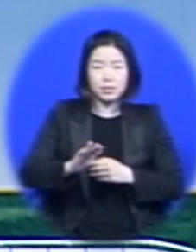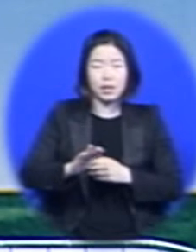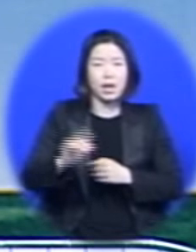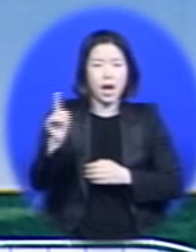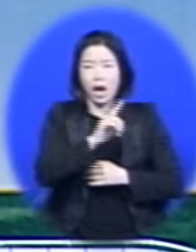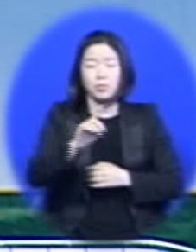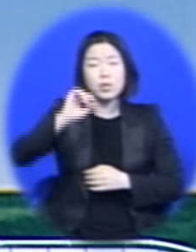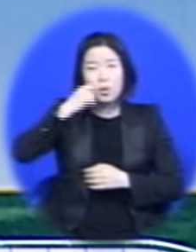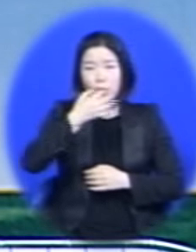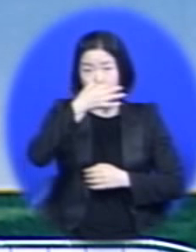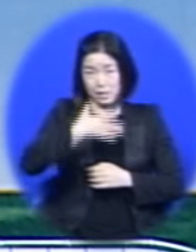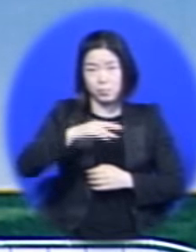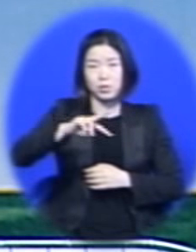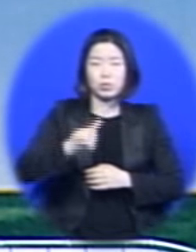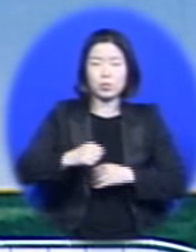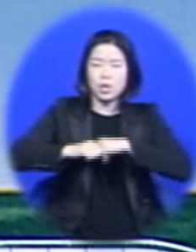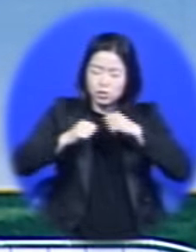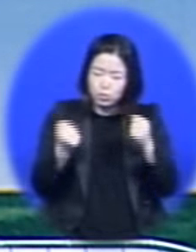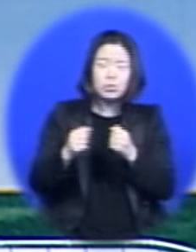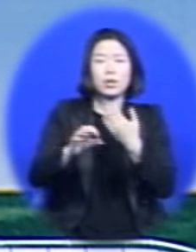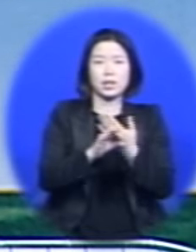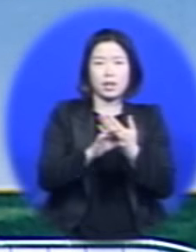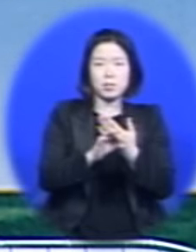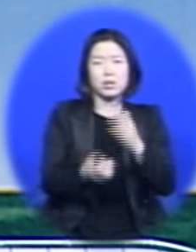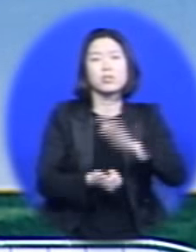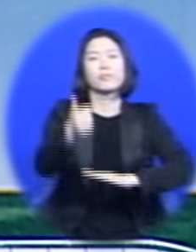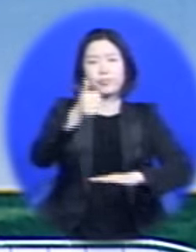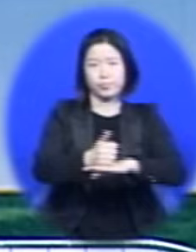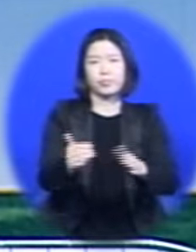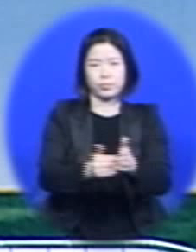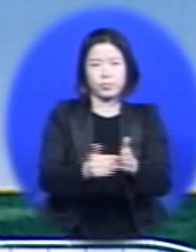아무리 어렵고 힘들어도 순종했다면 성공인 것입니다.